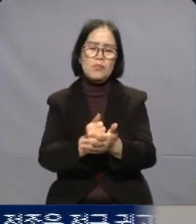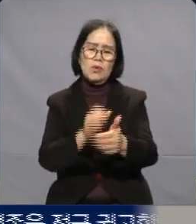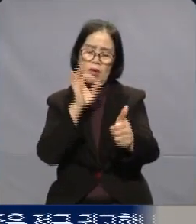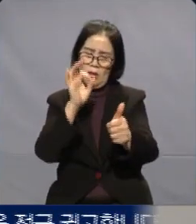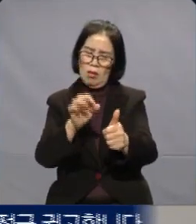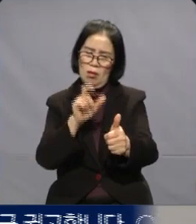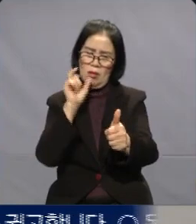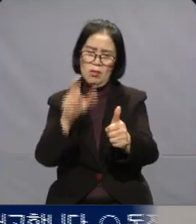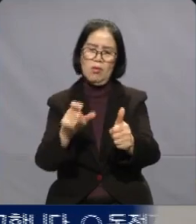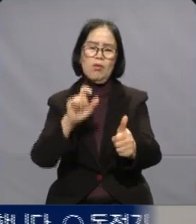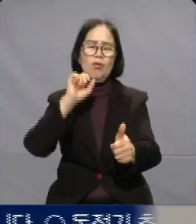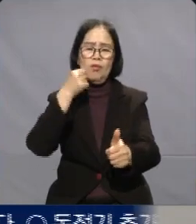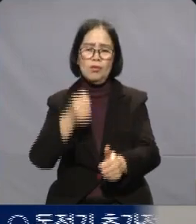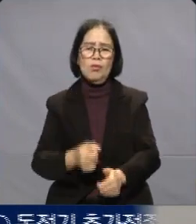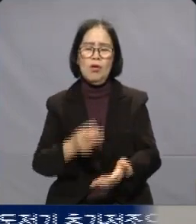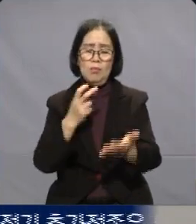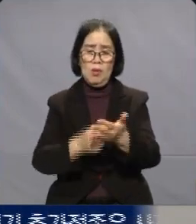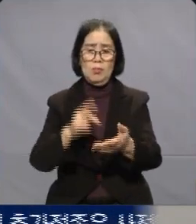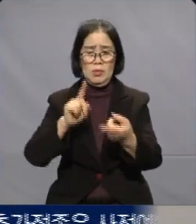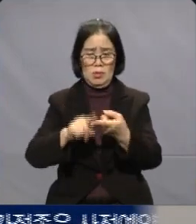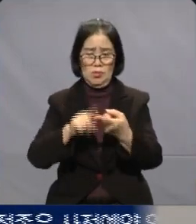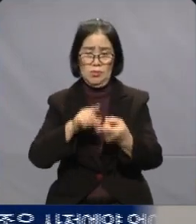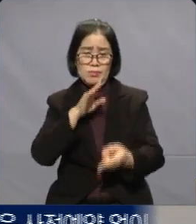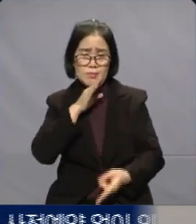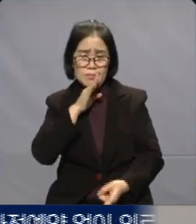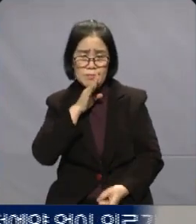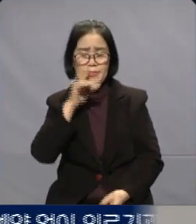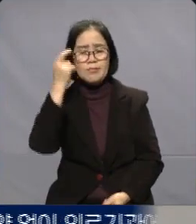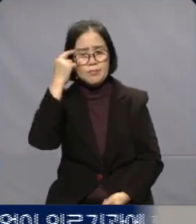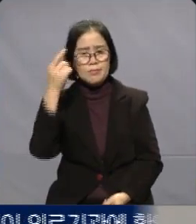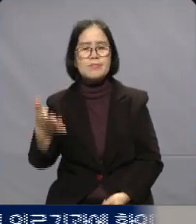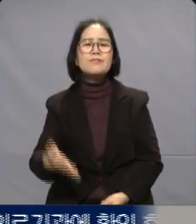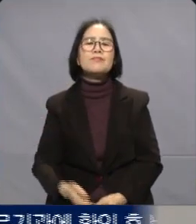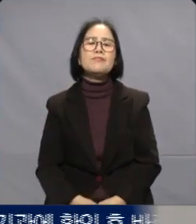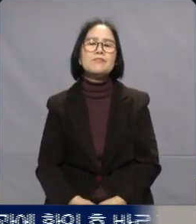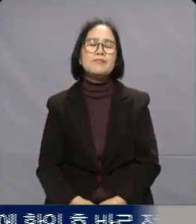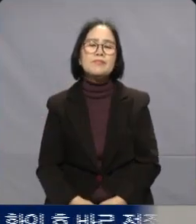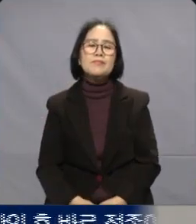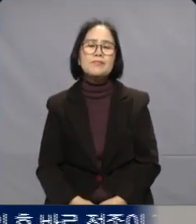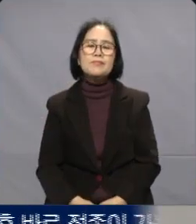힘들다. 우리 법 이대로 옳은 것인지 묻지 않을 수 없습니다.